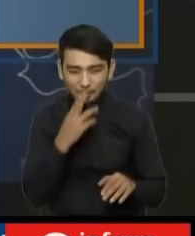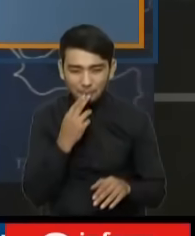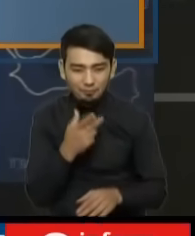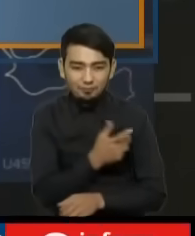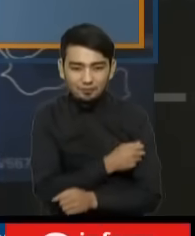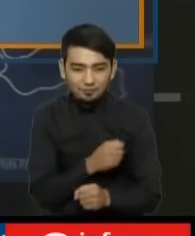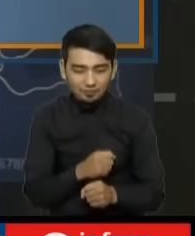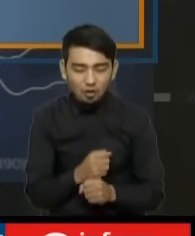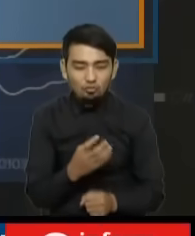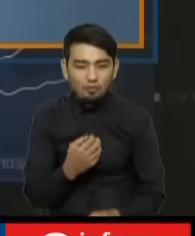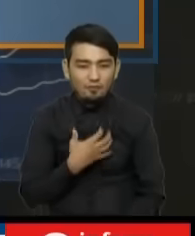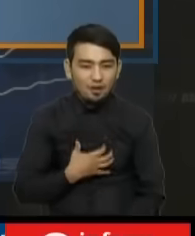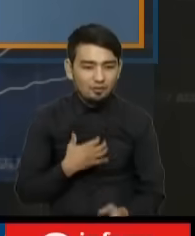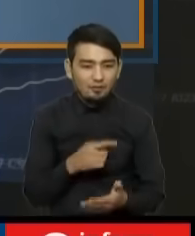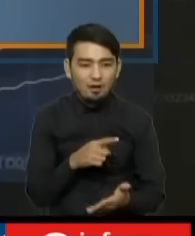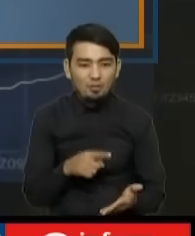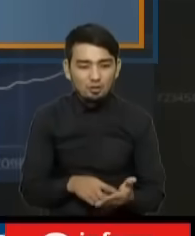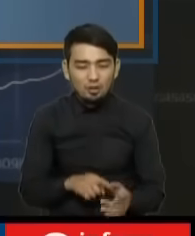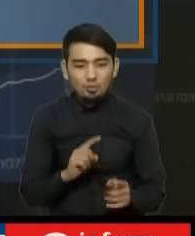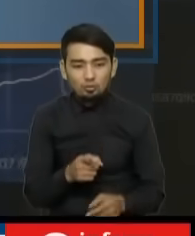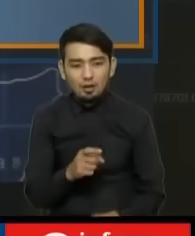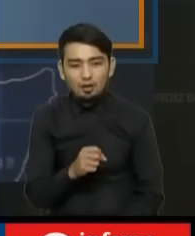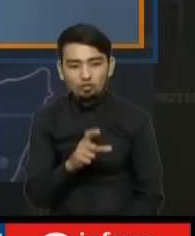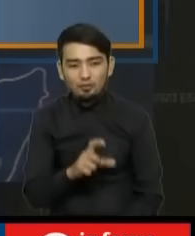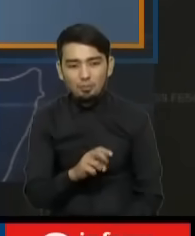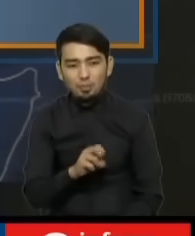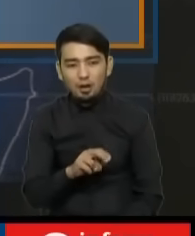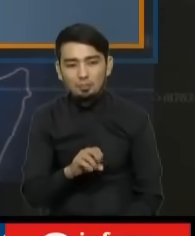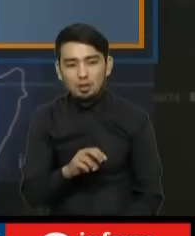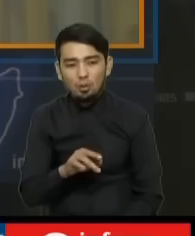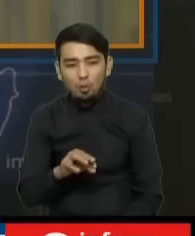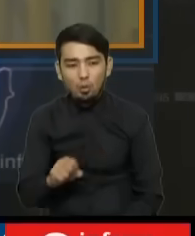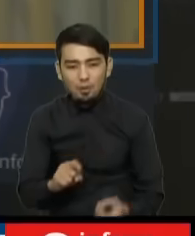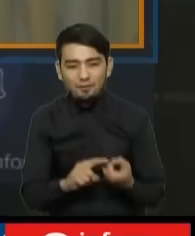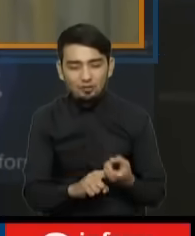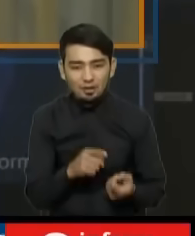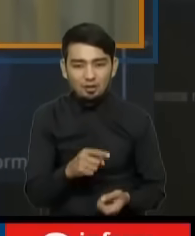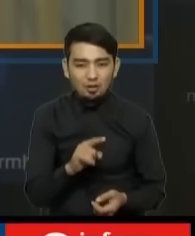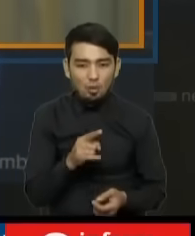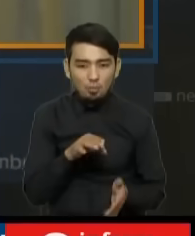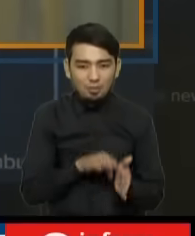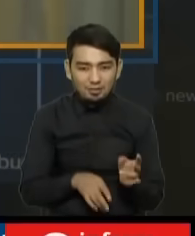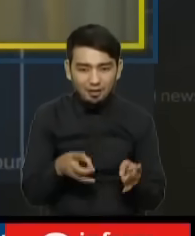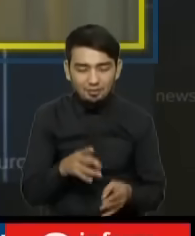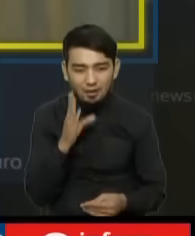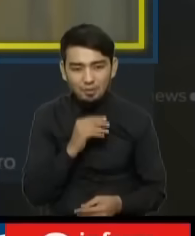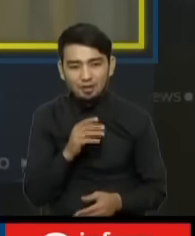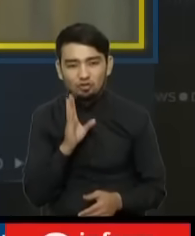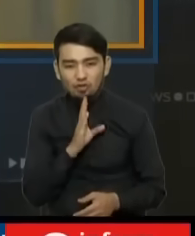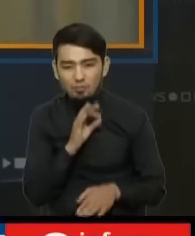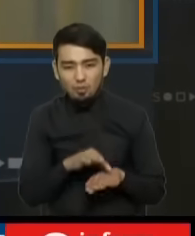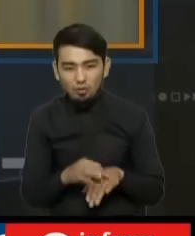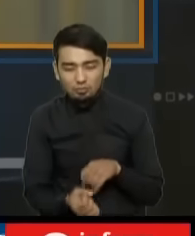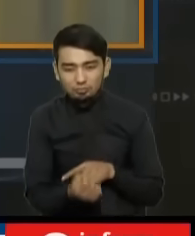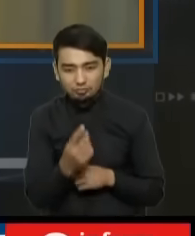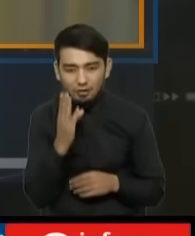тағы маңызды сұрақтың ішіне бұл адам папиллома вирусы вакцинасы бедеулікке немесе әйелдер ауруларына алып келуі